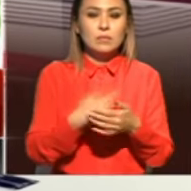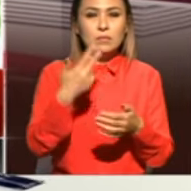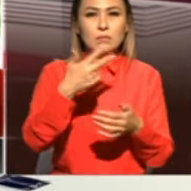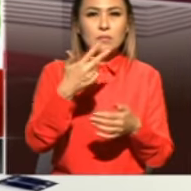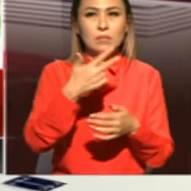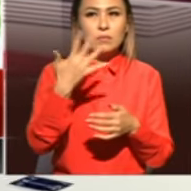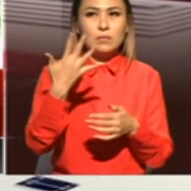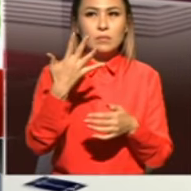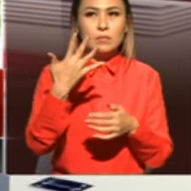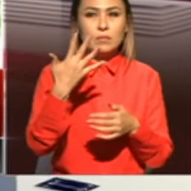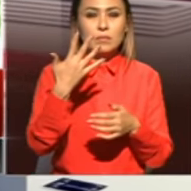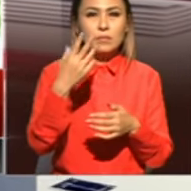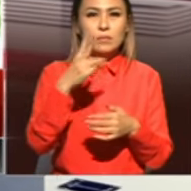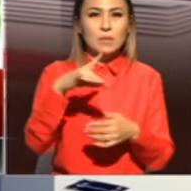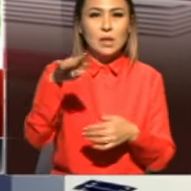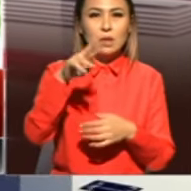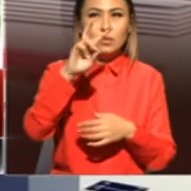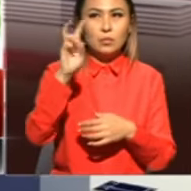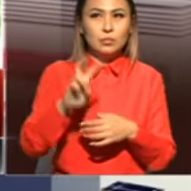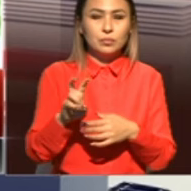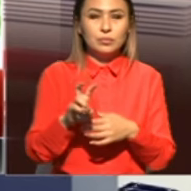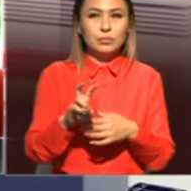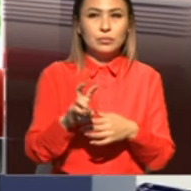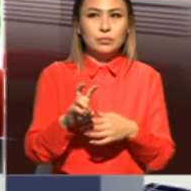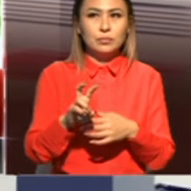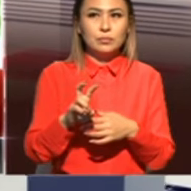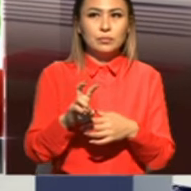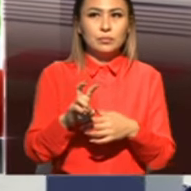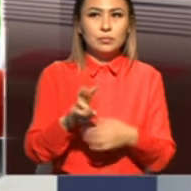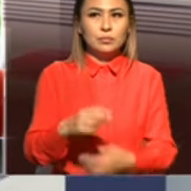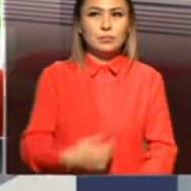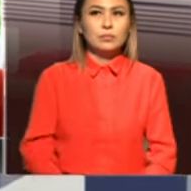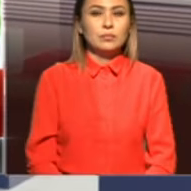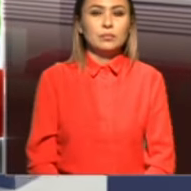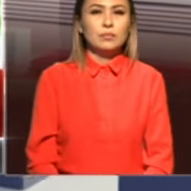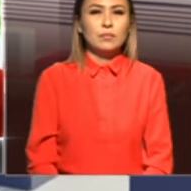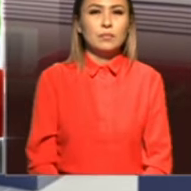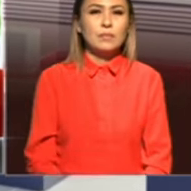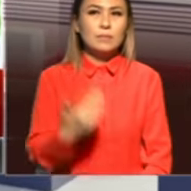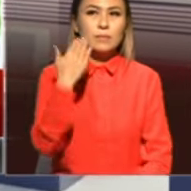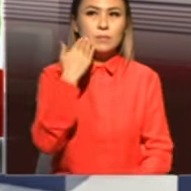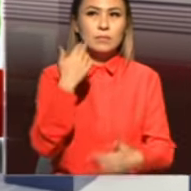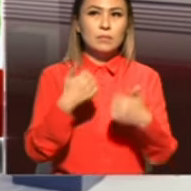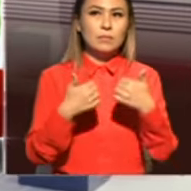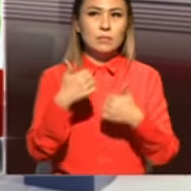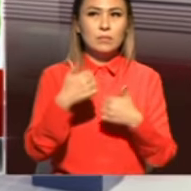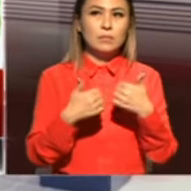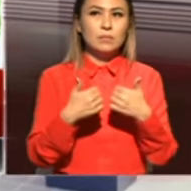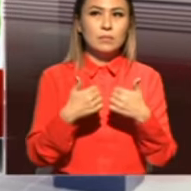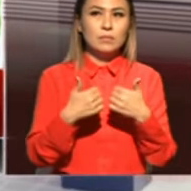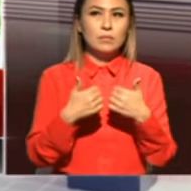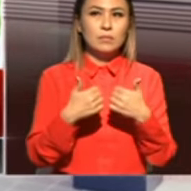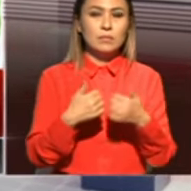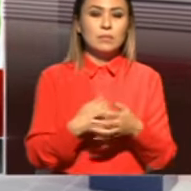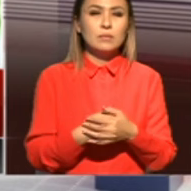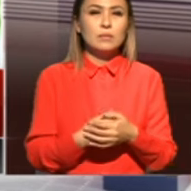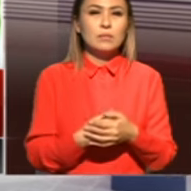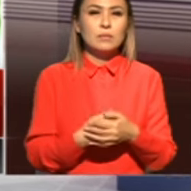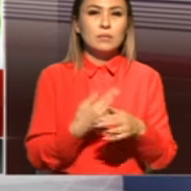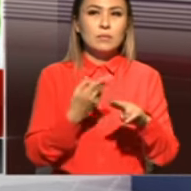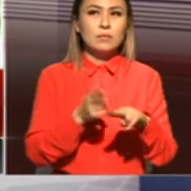35 миллиард долларға тама қазір көрсете берсеңіз болады. И